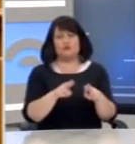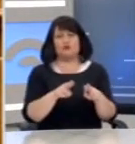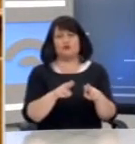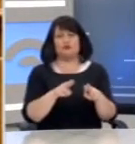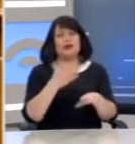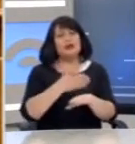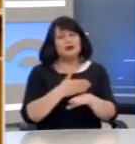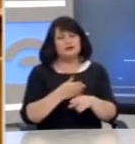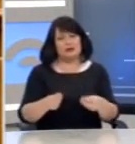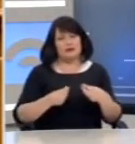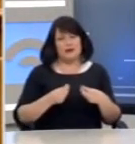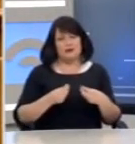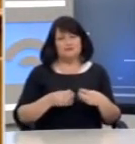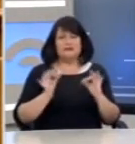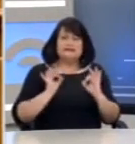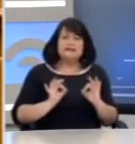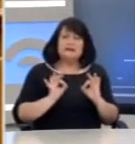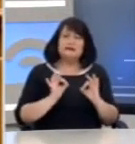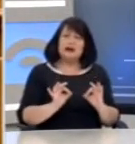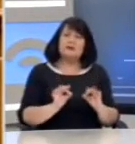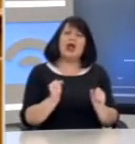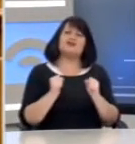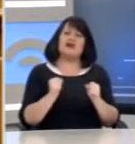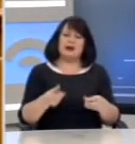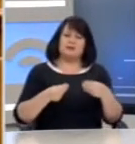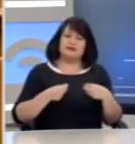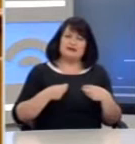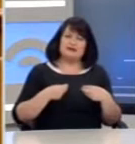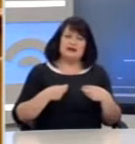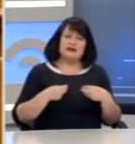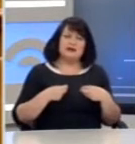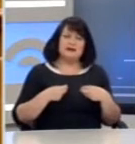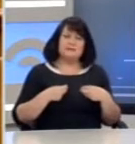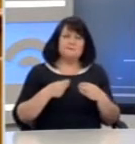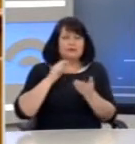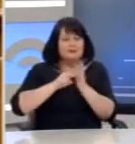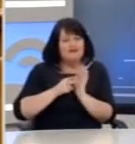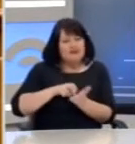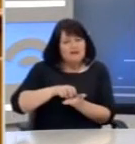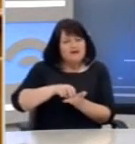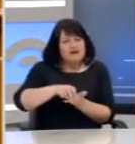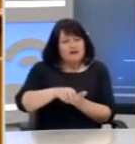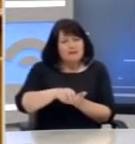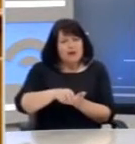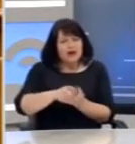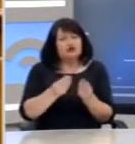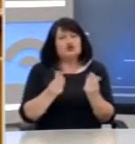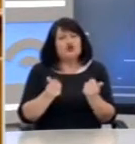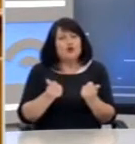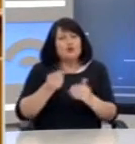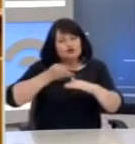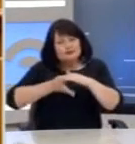εγγυάται με συνέπεια και ασφάλεια, θα έλεγα και με προσεκτικά βήματα, την έξοδο της